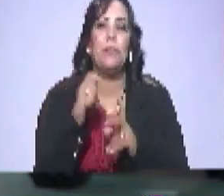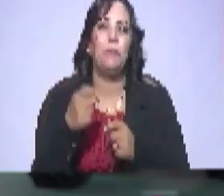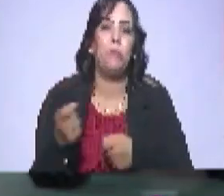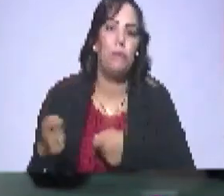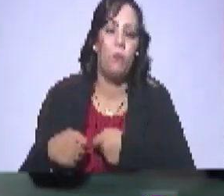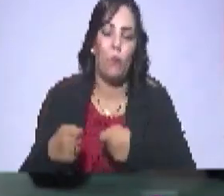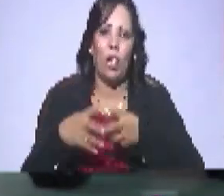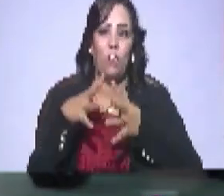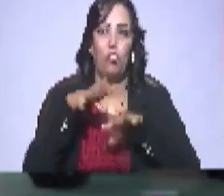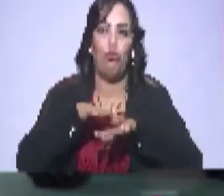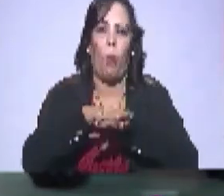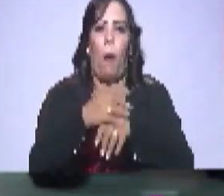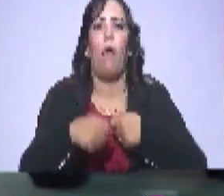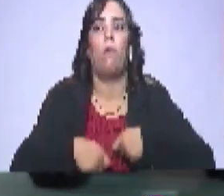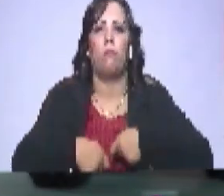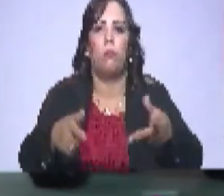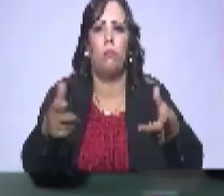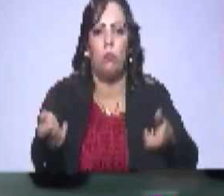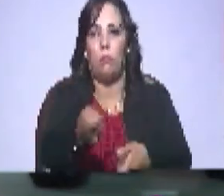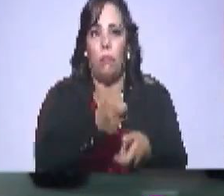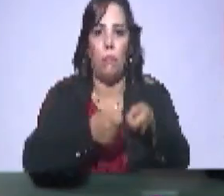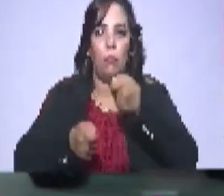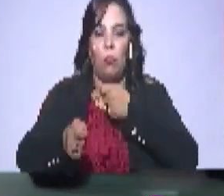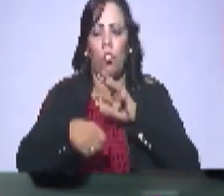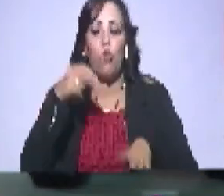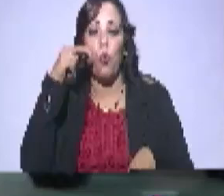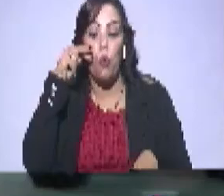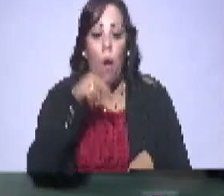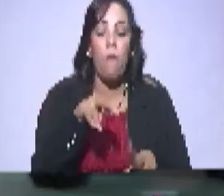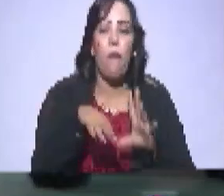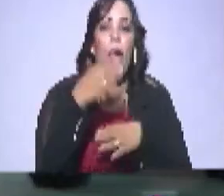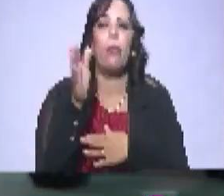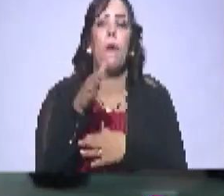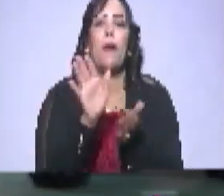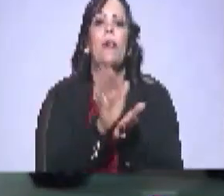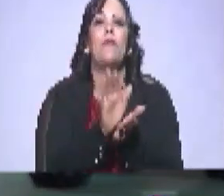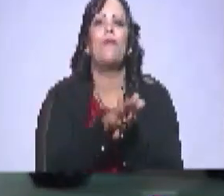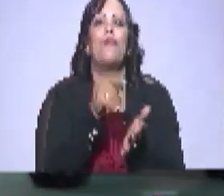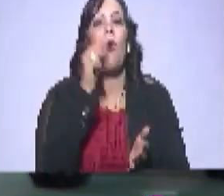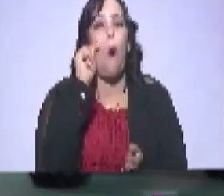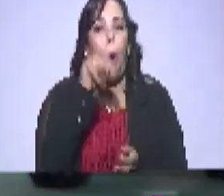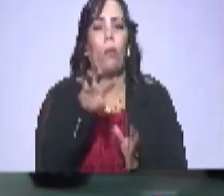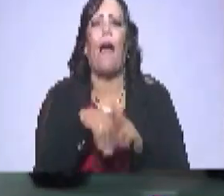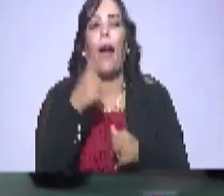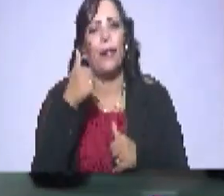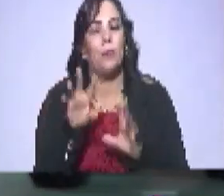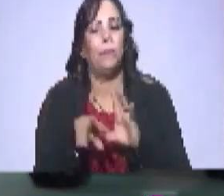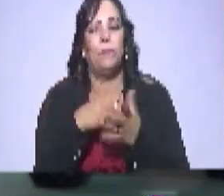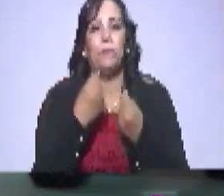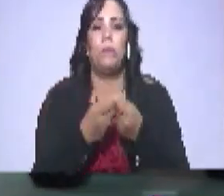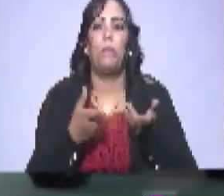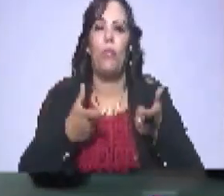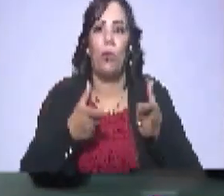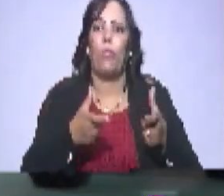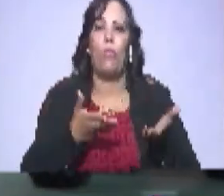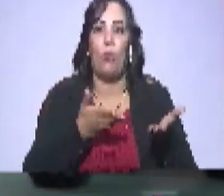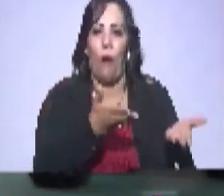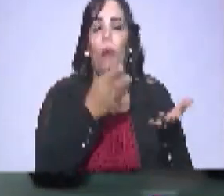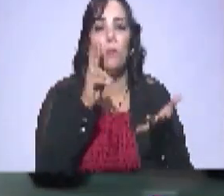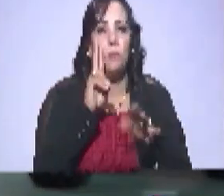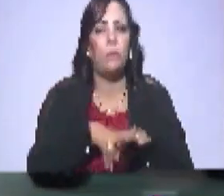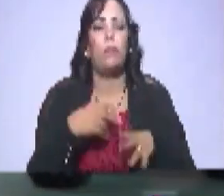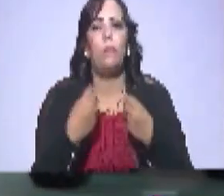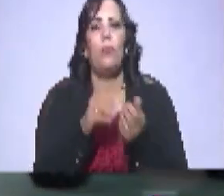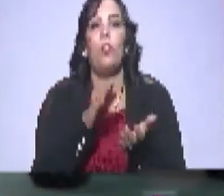وبتتاكل عادي، هي دي طفل سمكه القرش. عملنا طاجن سمكه القرش والرز بنفس